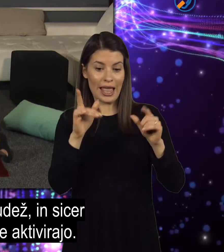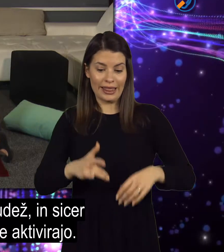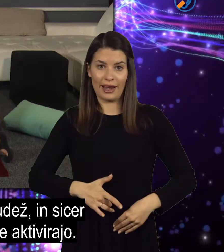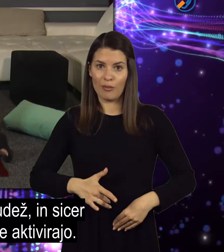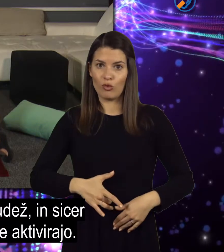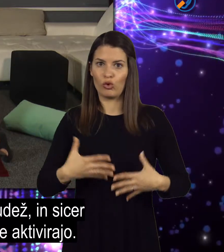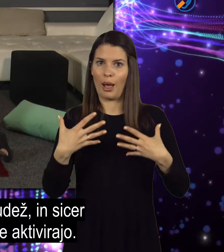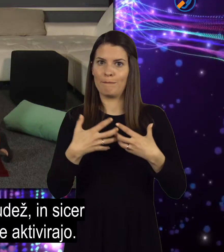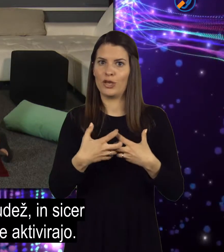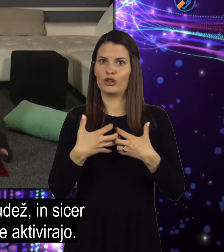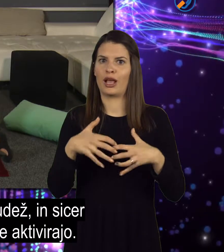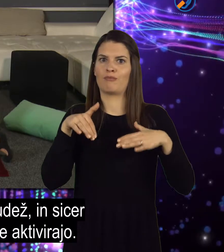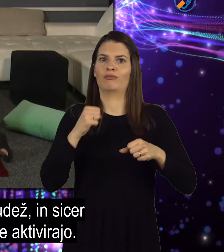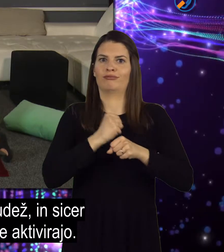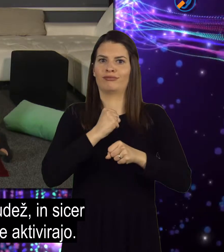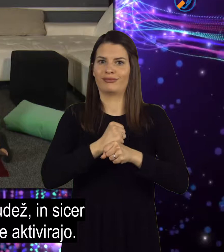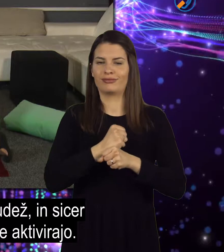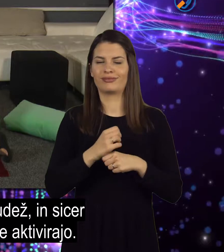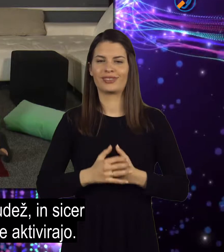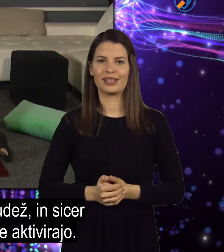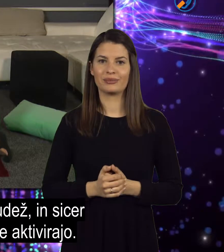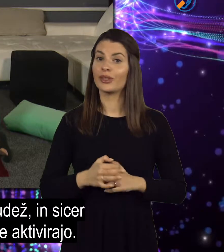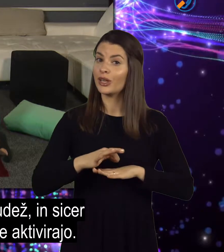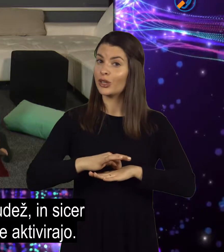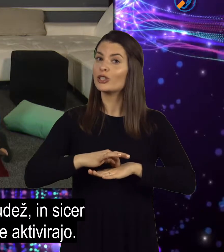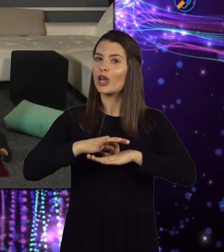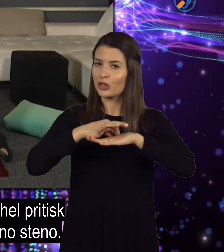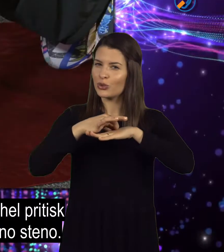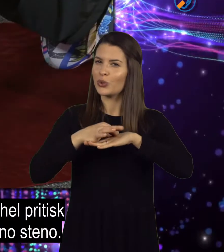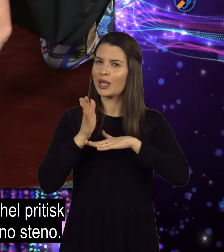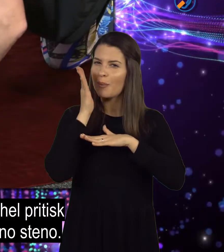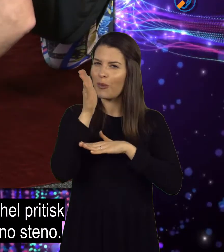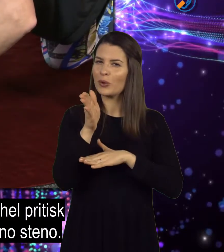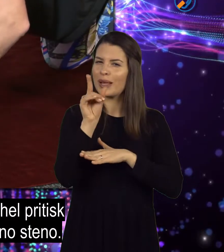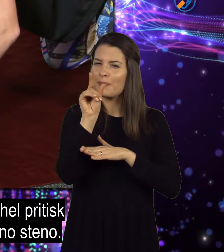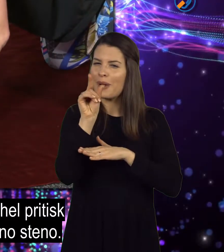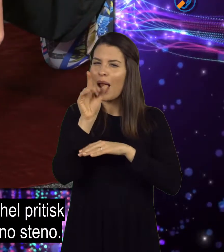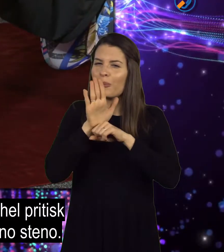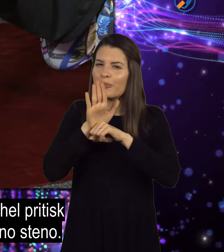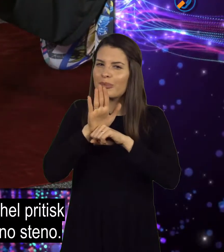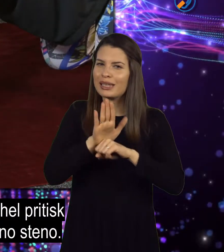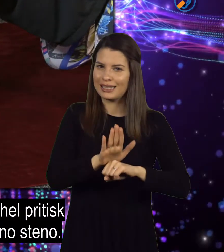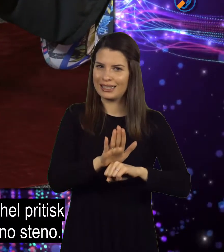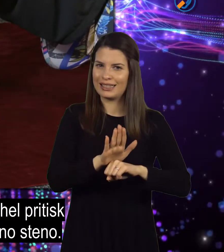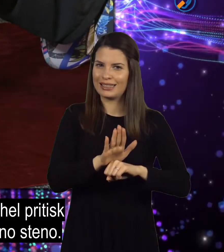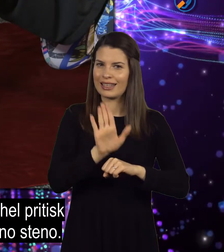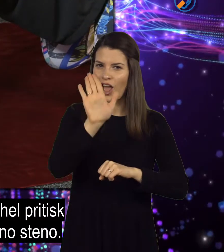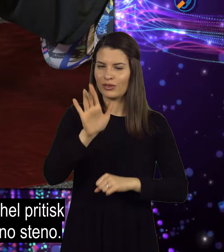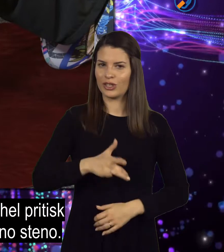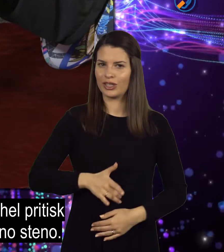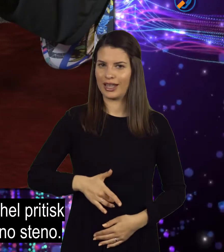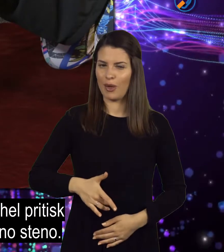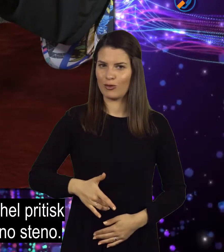sicer trebušne mišice se aktivirajo. Začutili boste rahel pritisk na